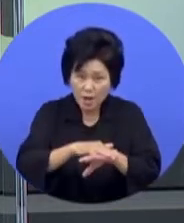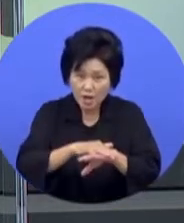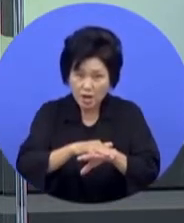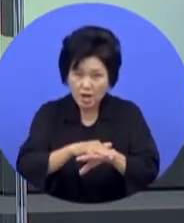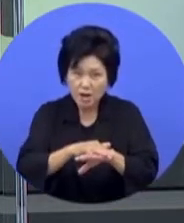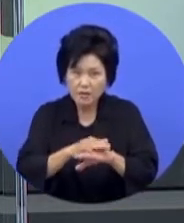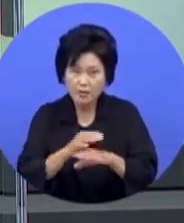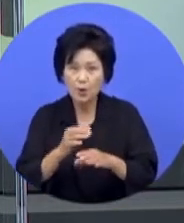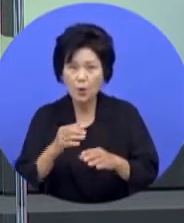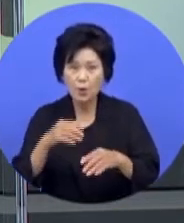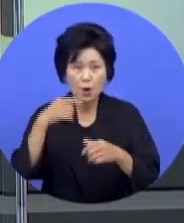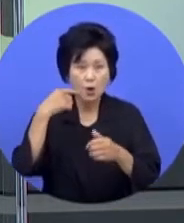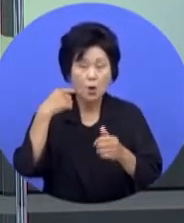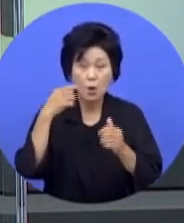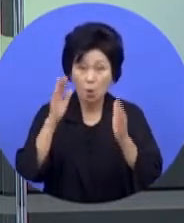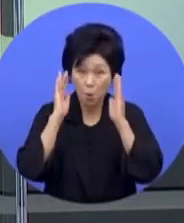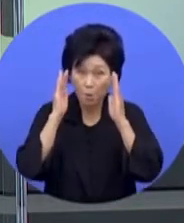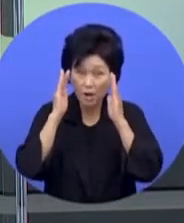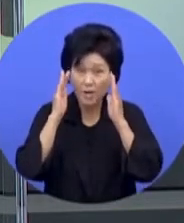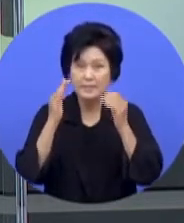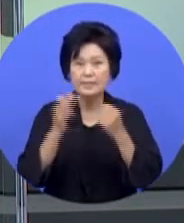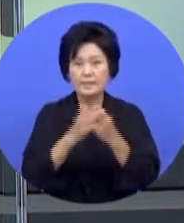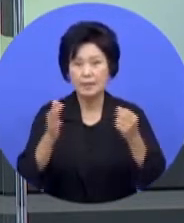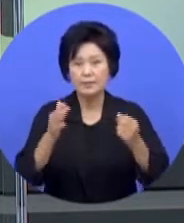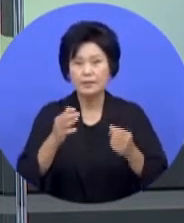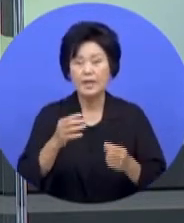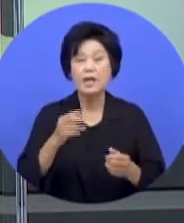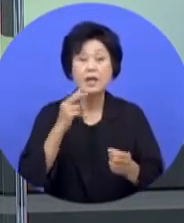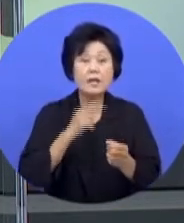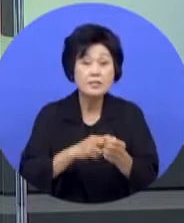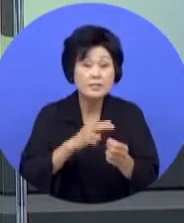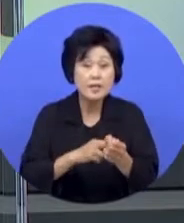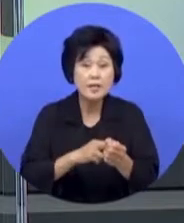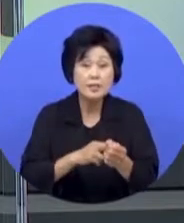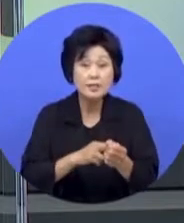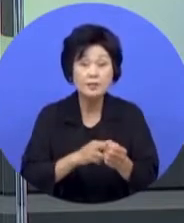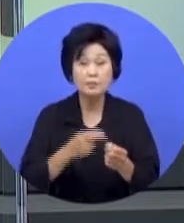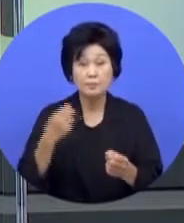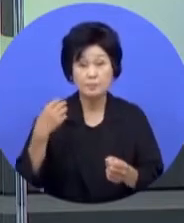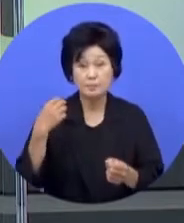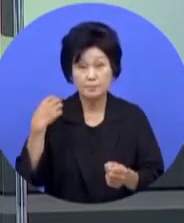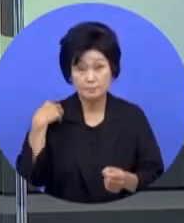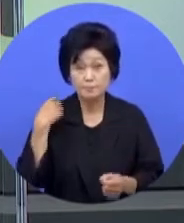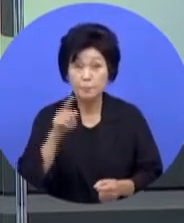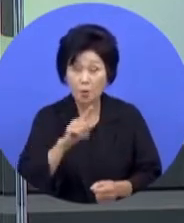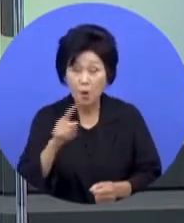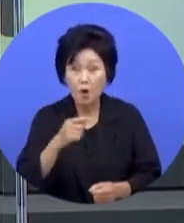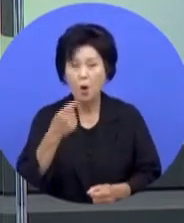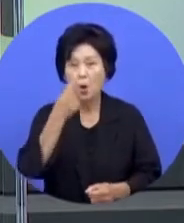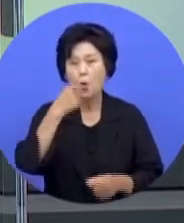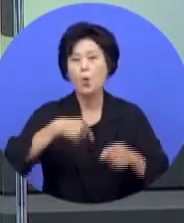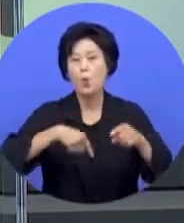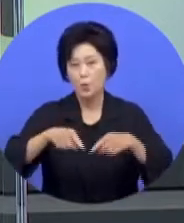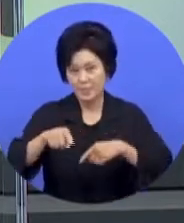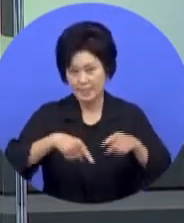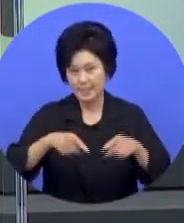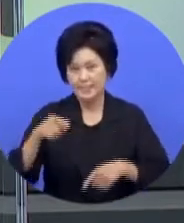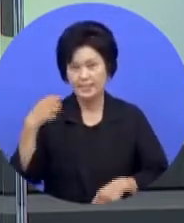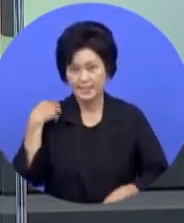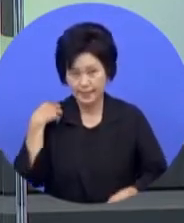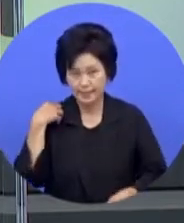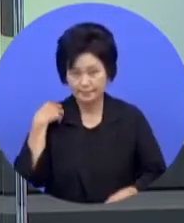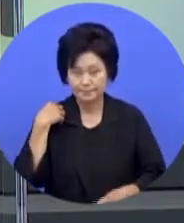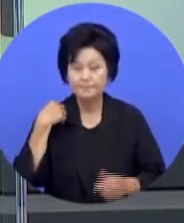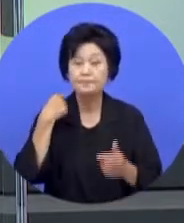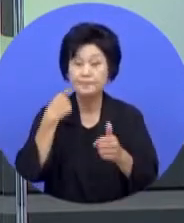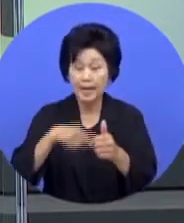그러니까 선생님들은 코치가 되는 거거든요. 예, 예. 그러니까 얼마든지 좀 학년을 넘어서서 이렇게 그룹화해 가고